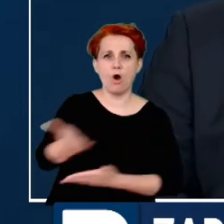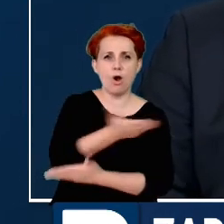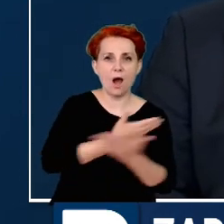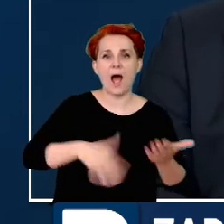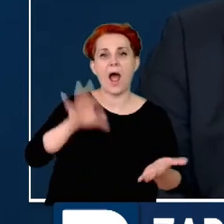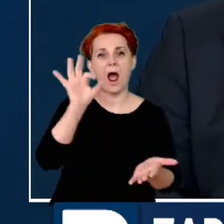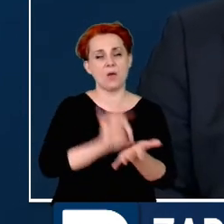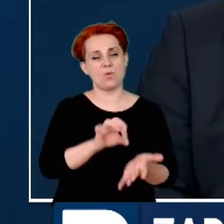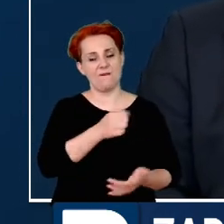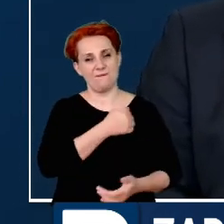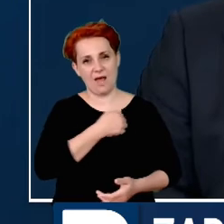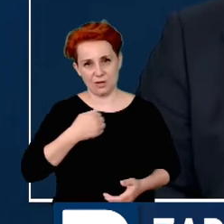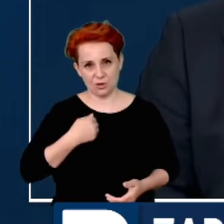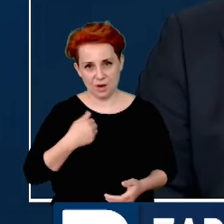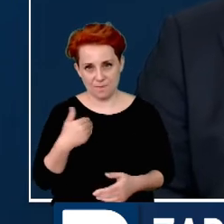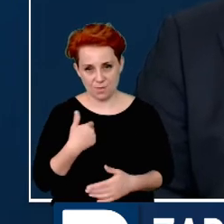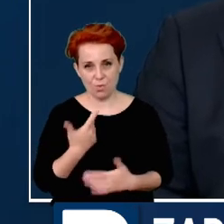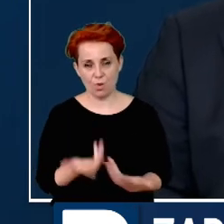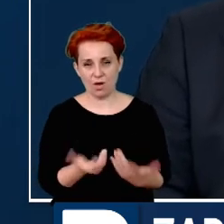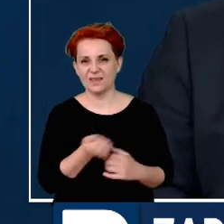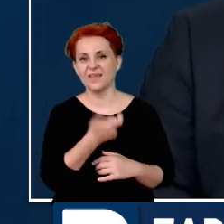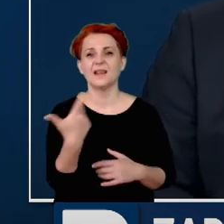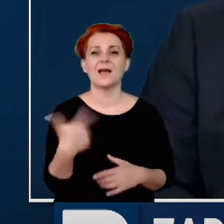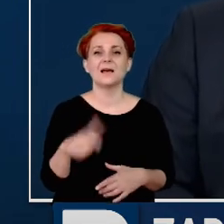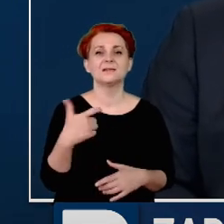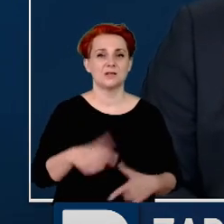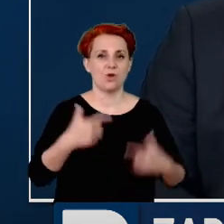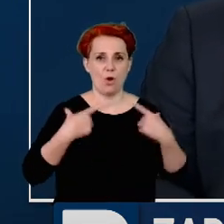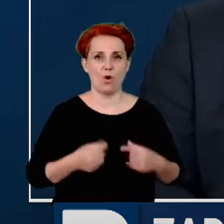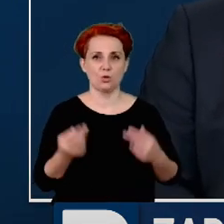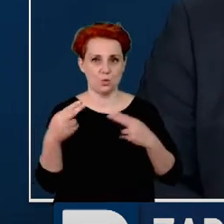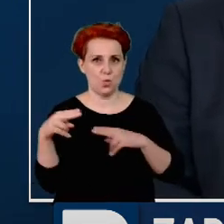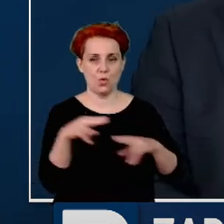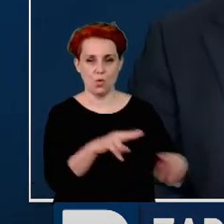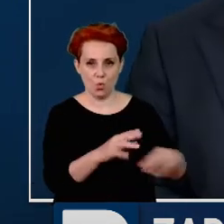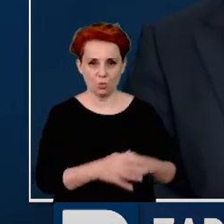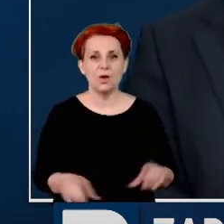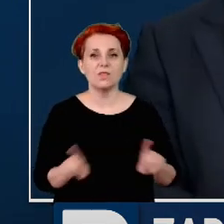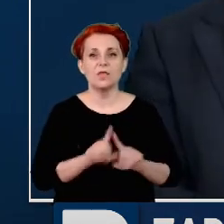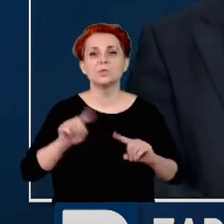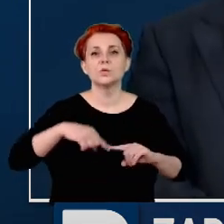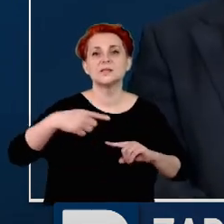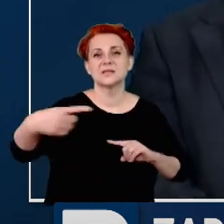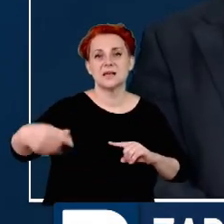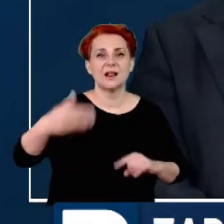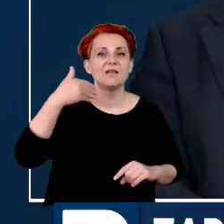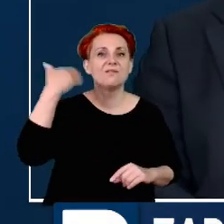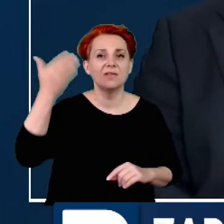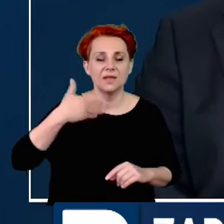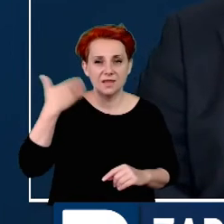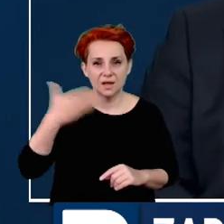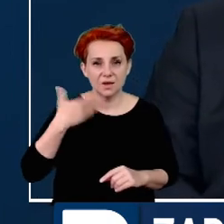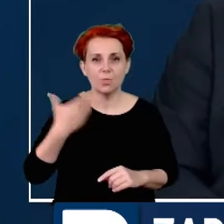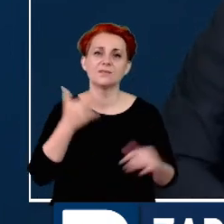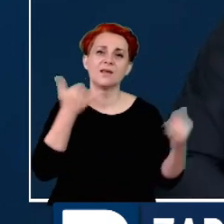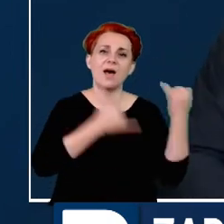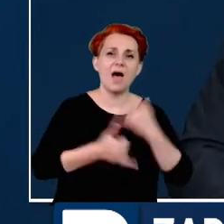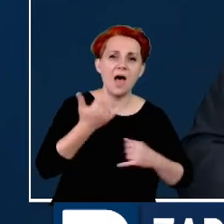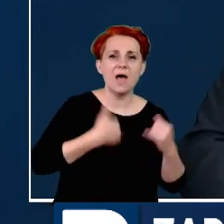Warszawie przy kilkuset osobach partycypujących. Odbył się cykl wykładów z chemii, z